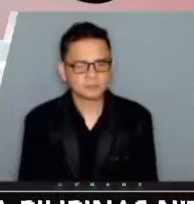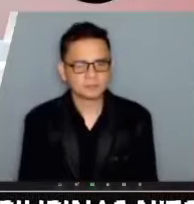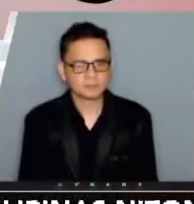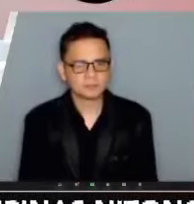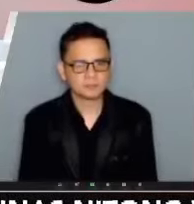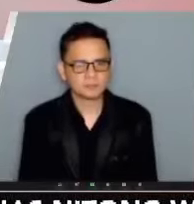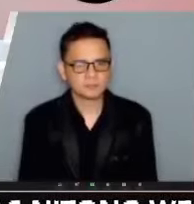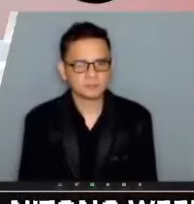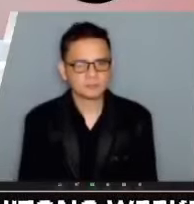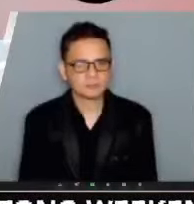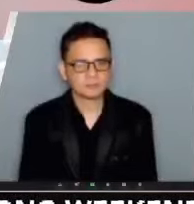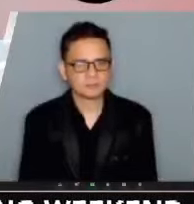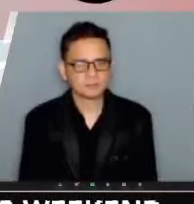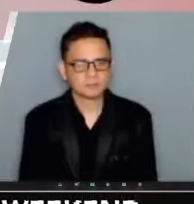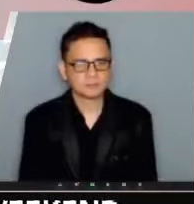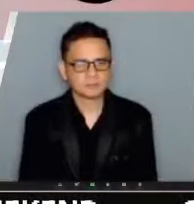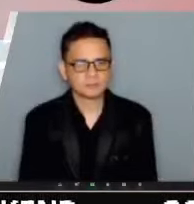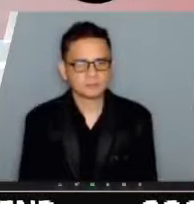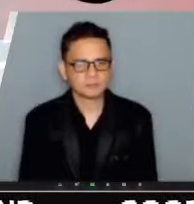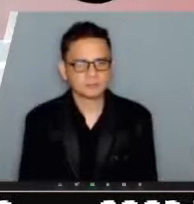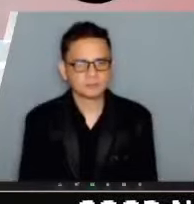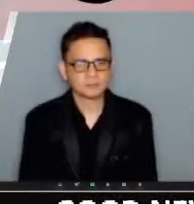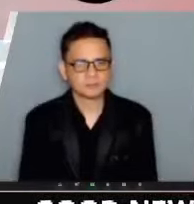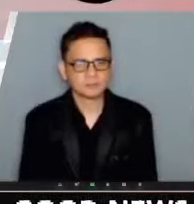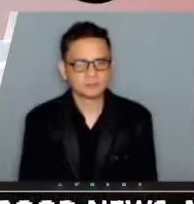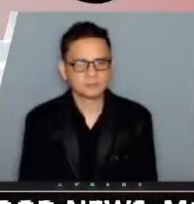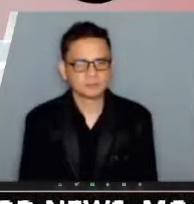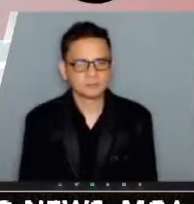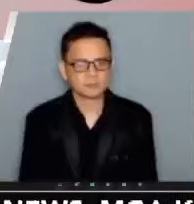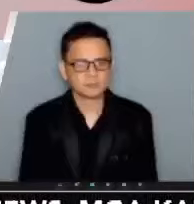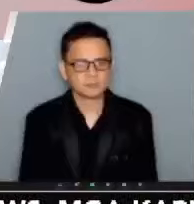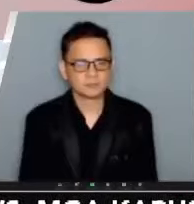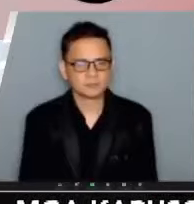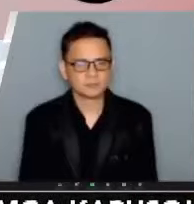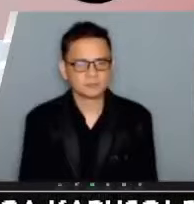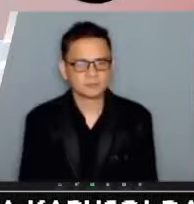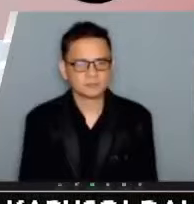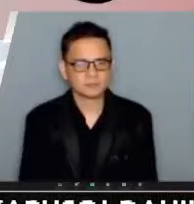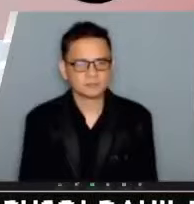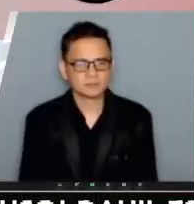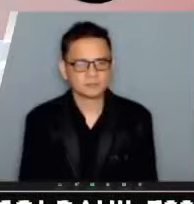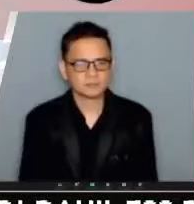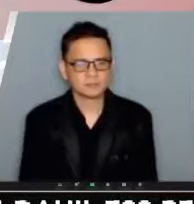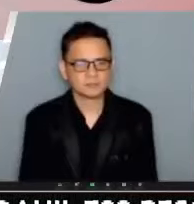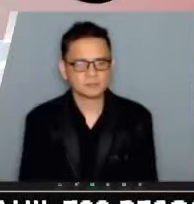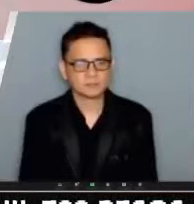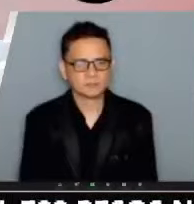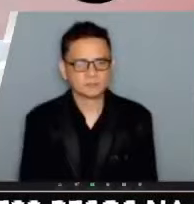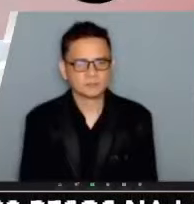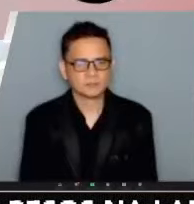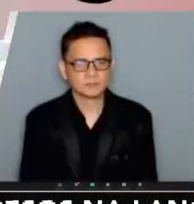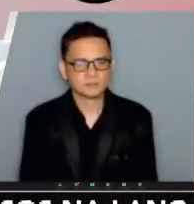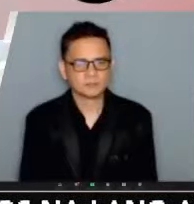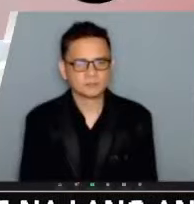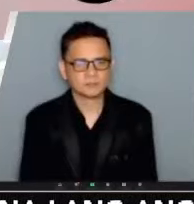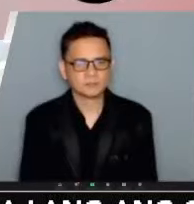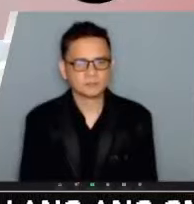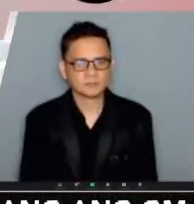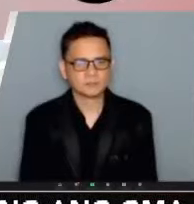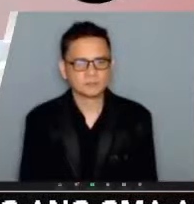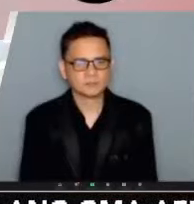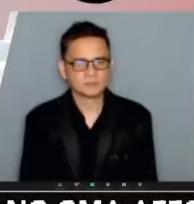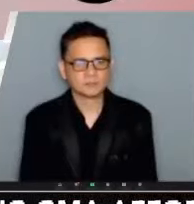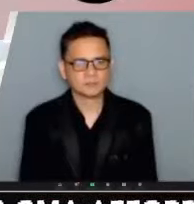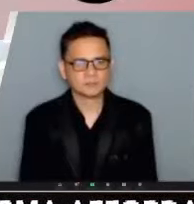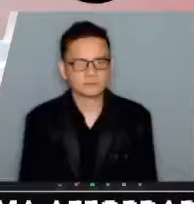natin ay ng gobyerno at sumusubok yung Department of Migrant Workers naman na mag-charter ng file flight kung in case maraming gusto eh. So okay. Right now may